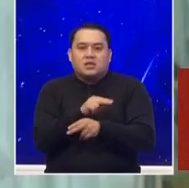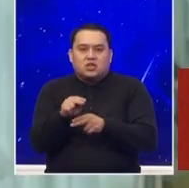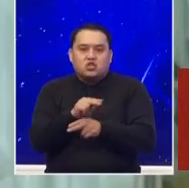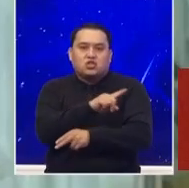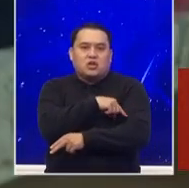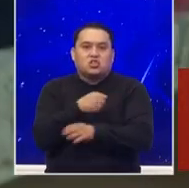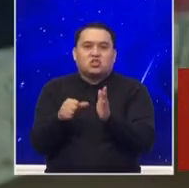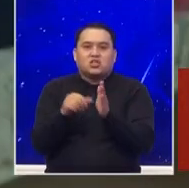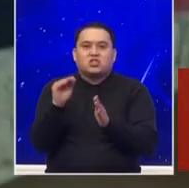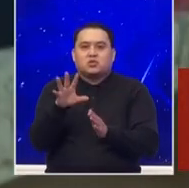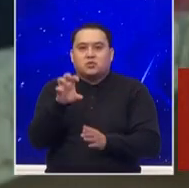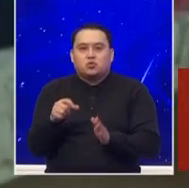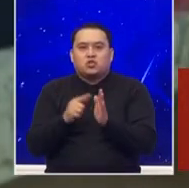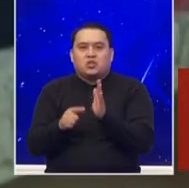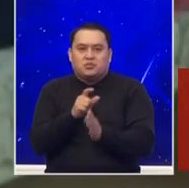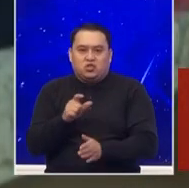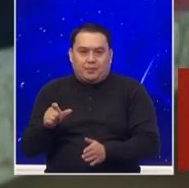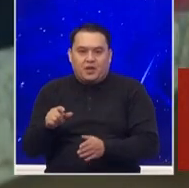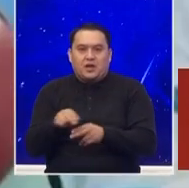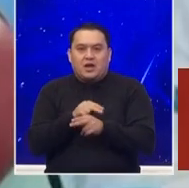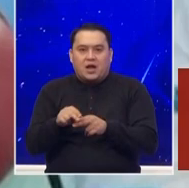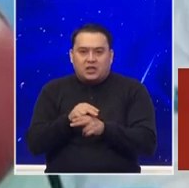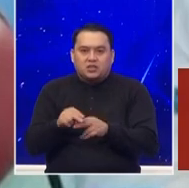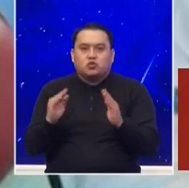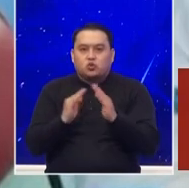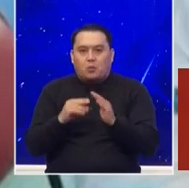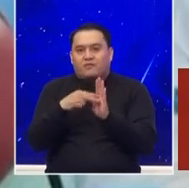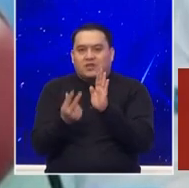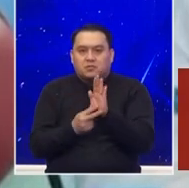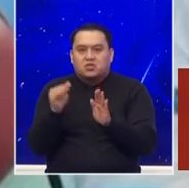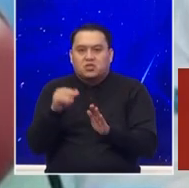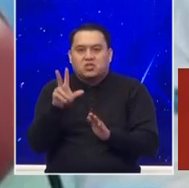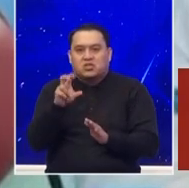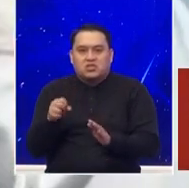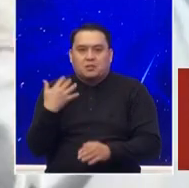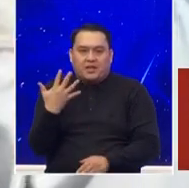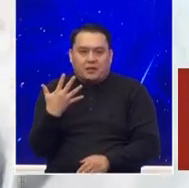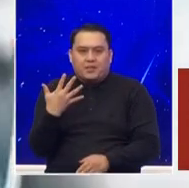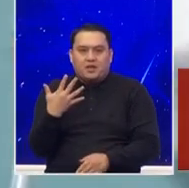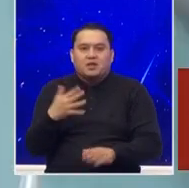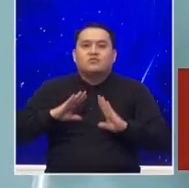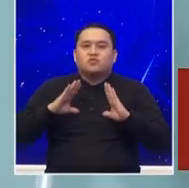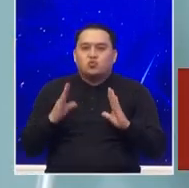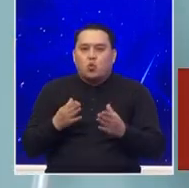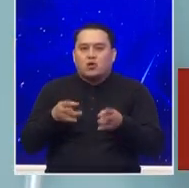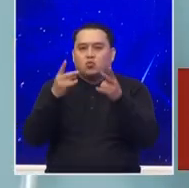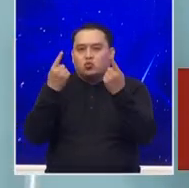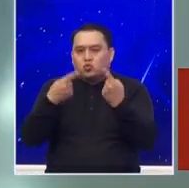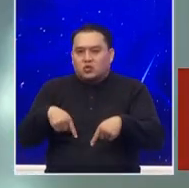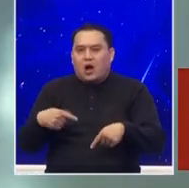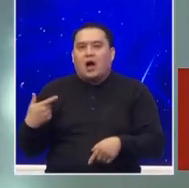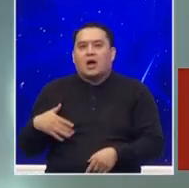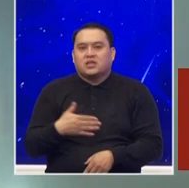находится 6570 пациентов. Лечатся амбулаторно 18 305. Эпидемиологическая кризисная ситуация